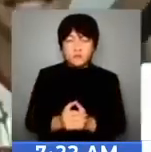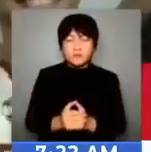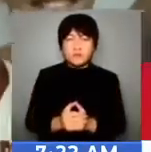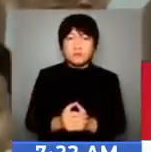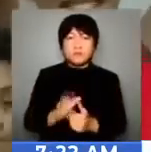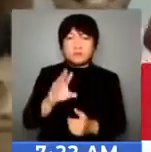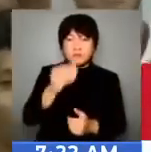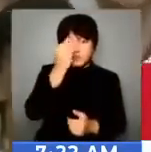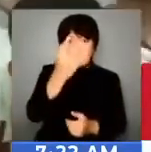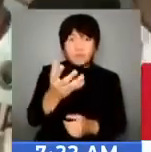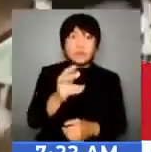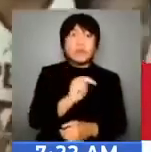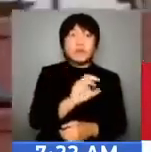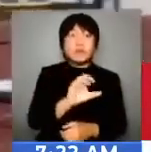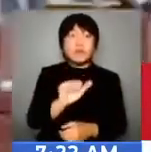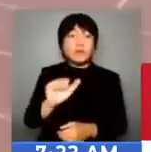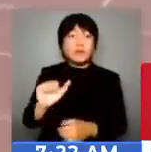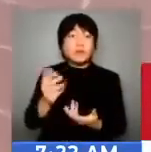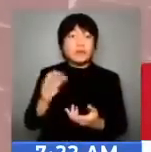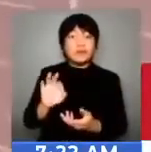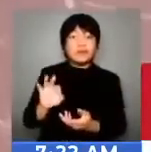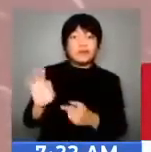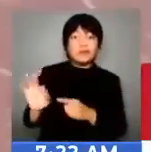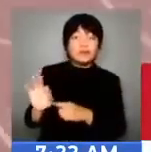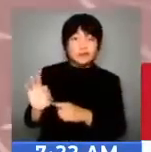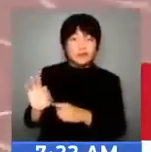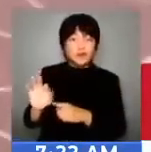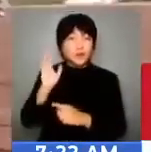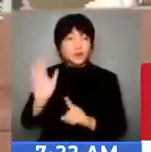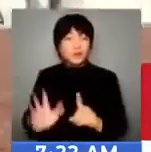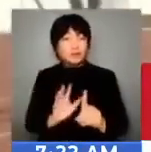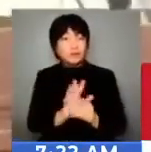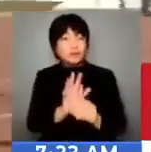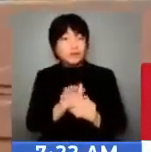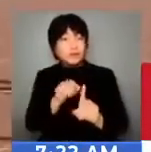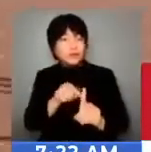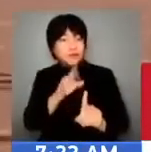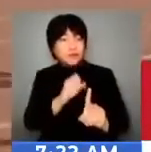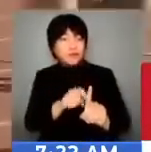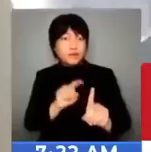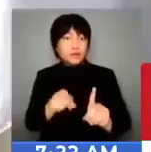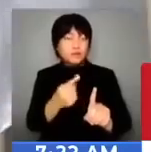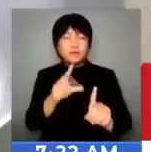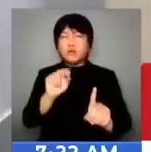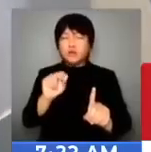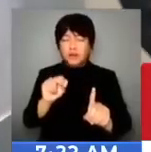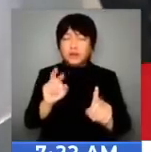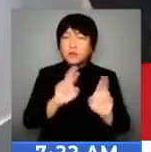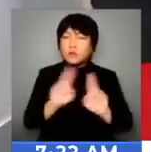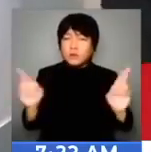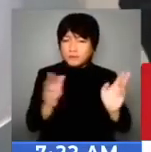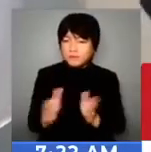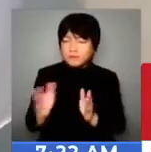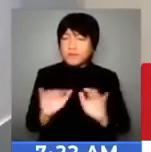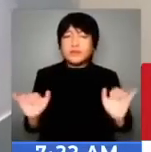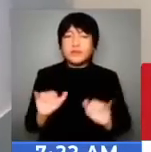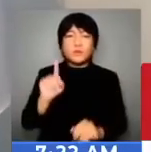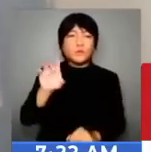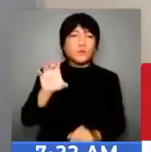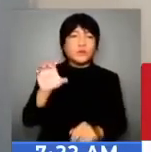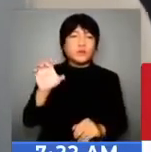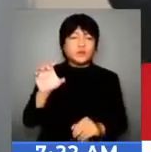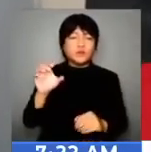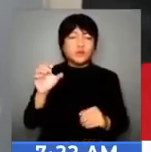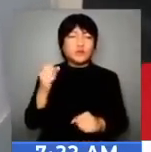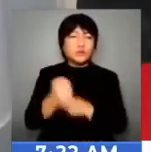fans. Dahil dagdag ni Supan, pinaghahandaan na rin nila ang 100th taon ng NCAA. Laking pasalamat din daw nila na kapartner